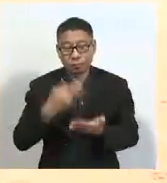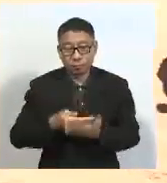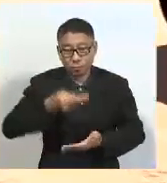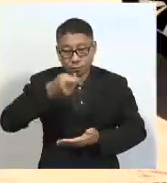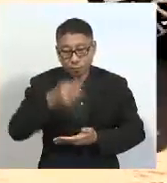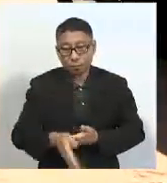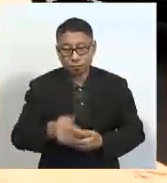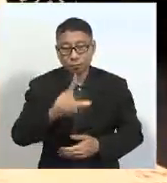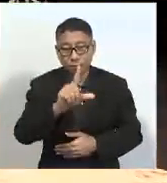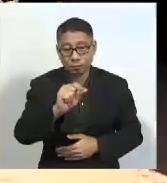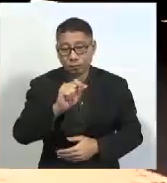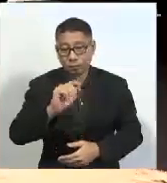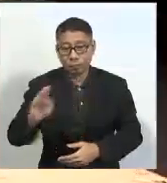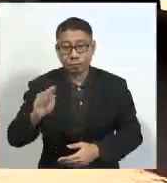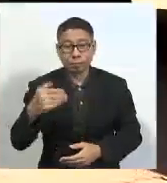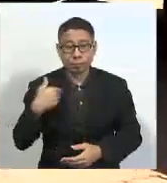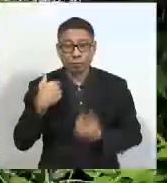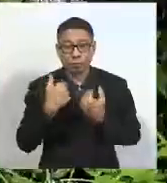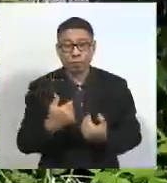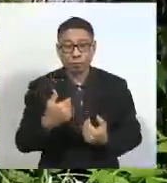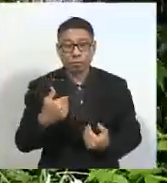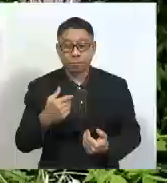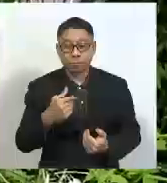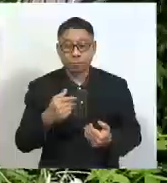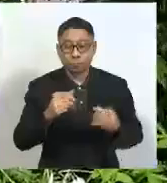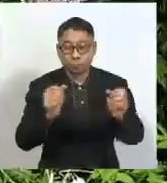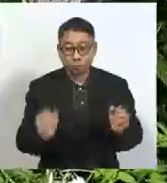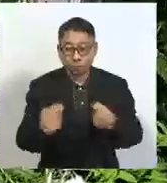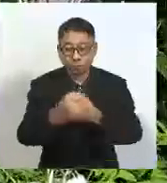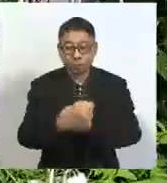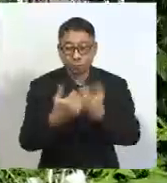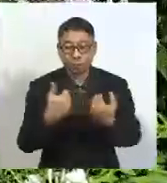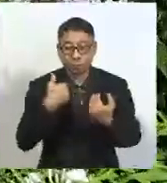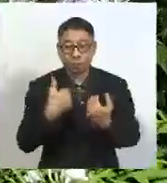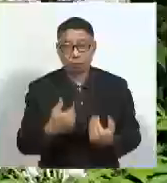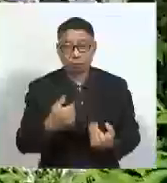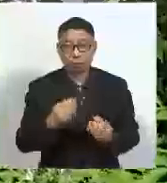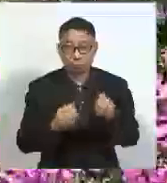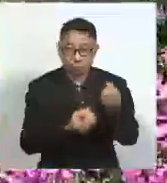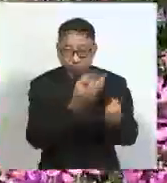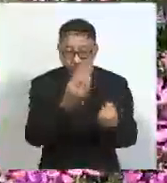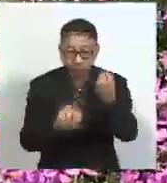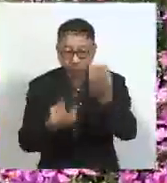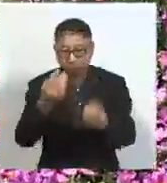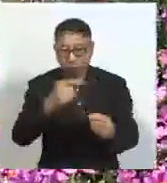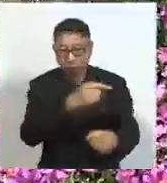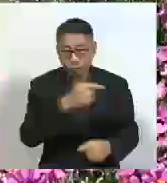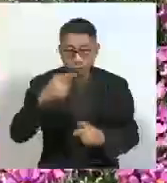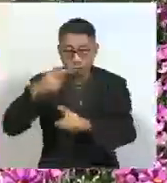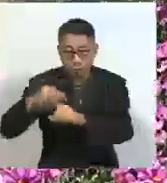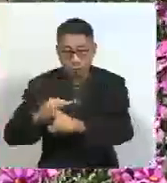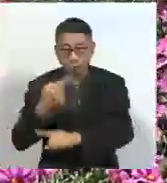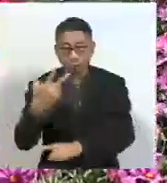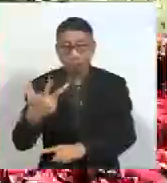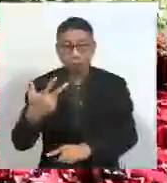าชมทุ่งดอกไม้คนละ20บาทเท่านั้นเองสำหรับทุ่งคอสมอสคาดว่าจะเบ่งบานให้ชมไปจนถึงเดือนมีนาค